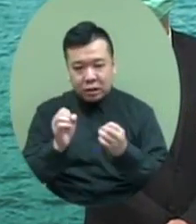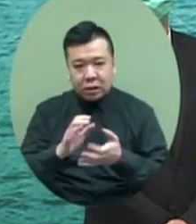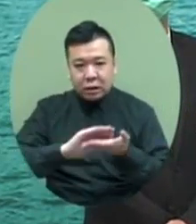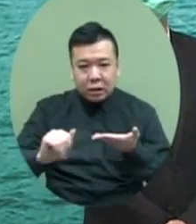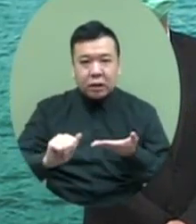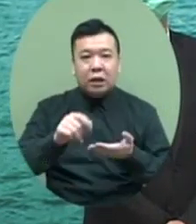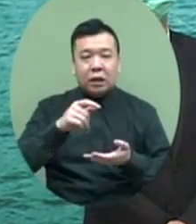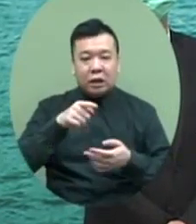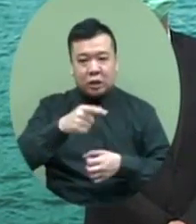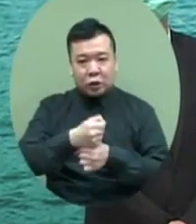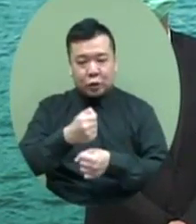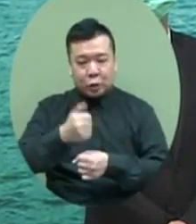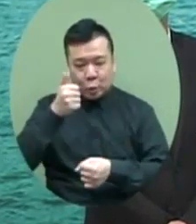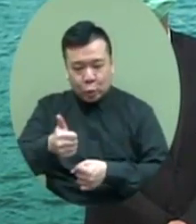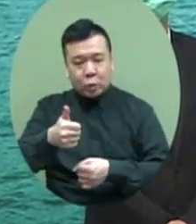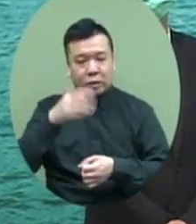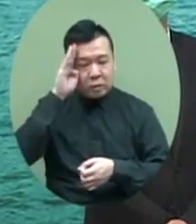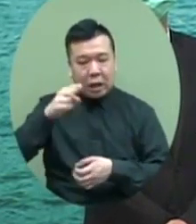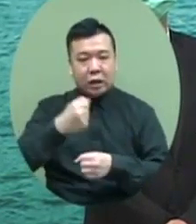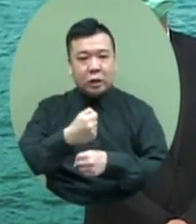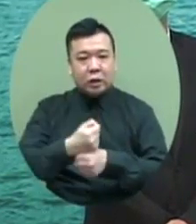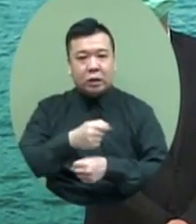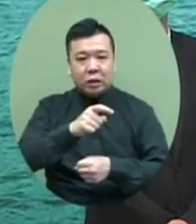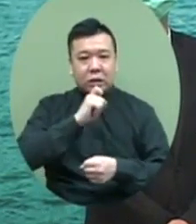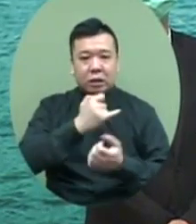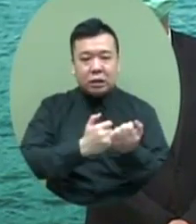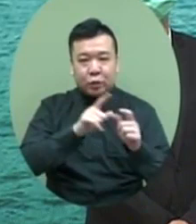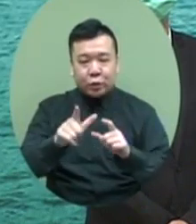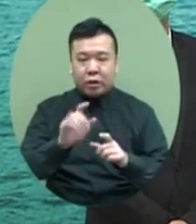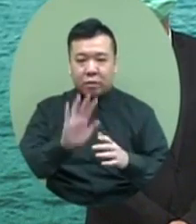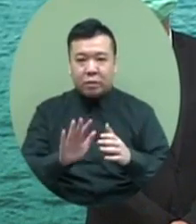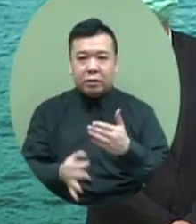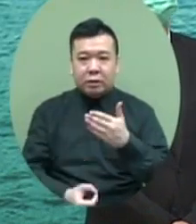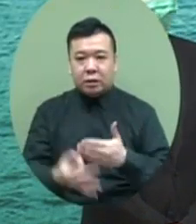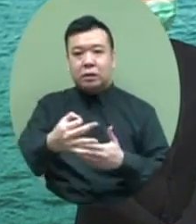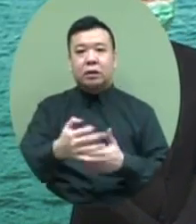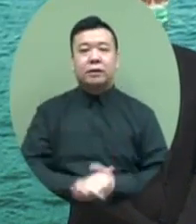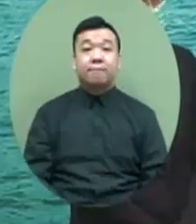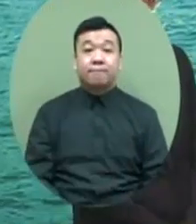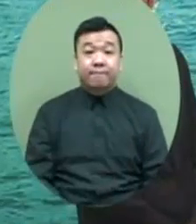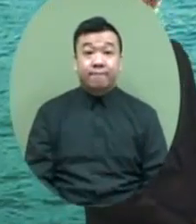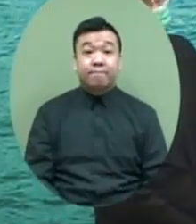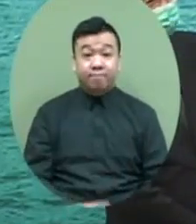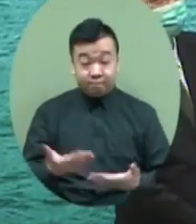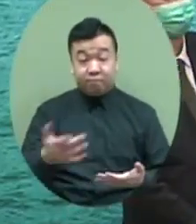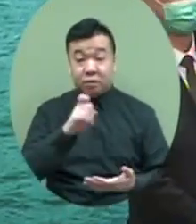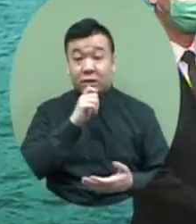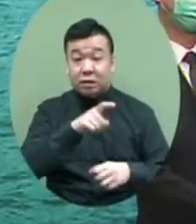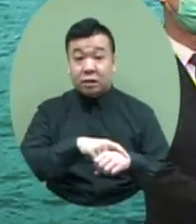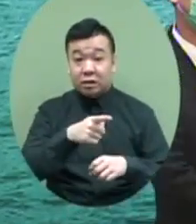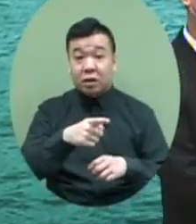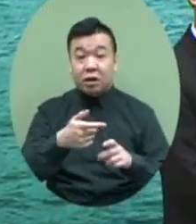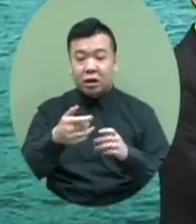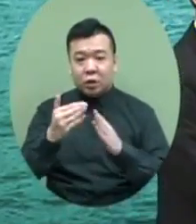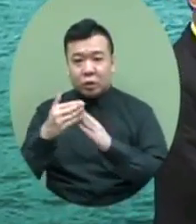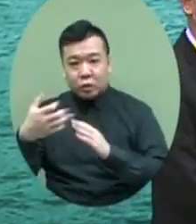繼續去做好我們的工作，令到我們香港市民的生活質素呢不斷可以提升。 係啦，咁餘下時間係啦，局長同副局